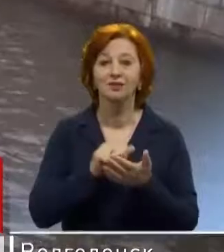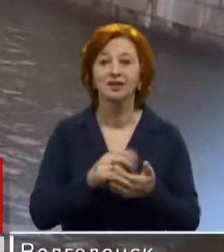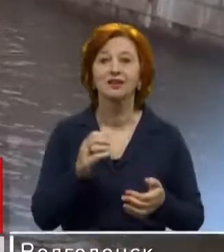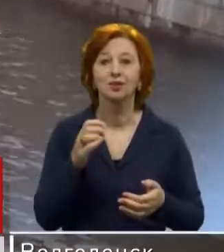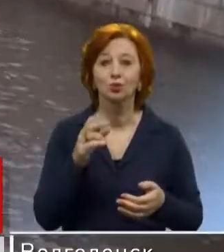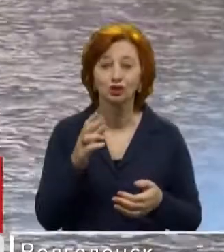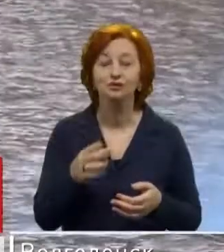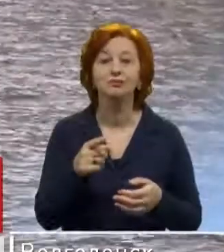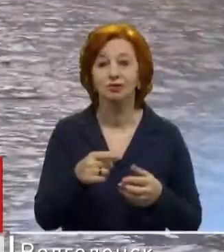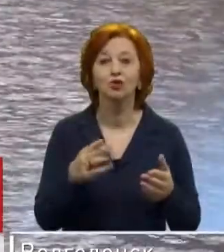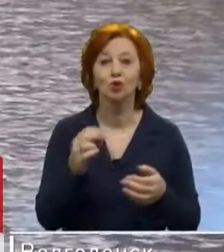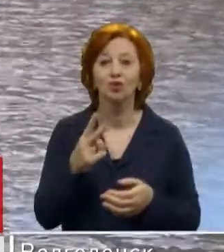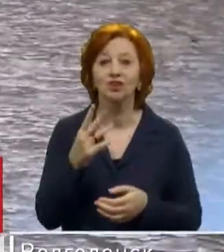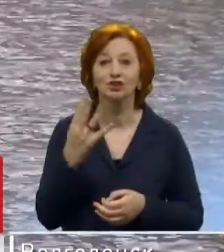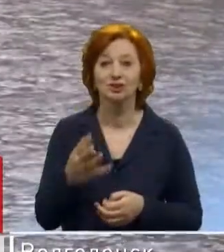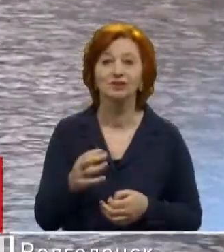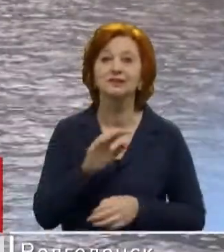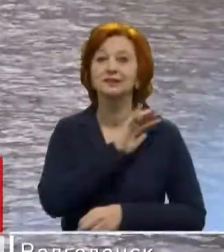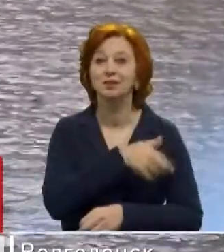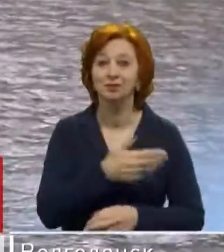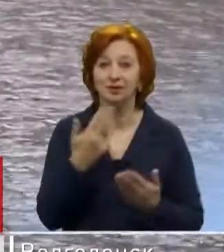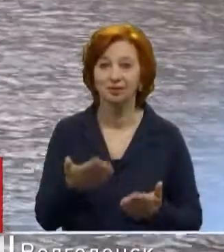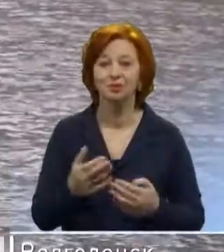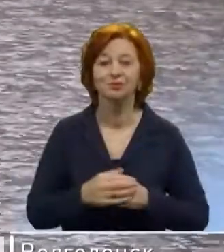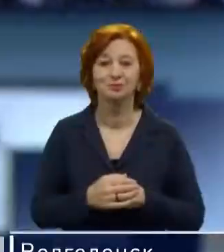Алексей Покатило, Дон-24, Санкт-Петербург.